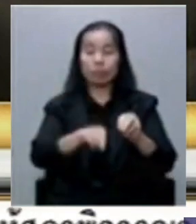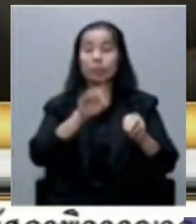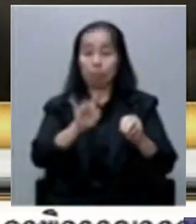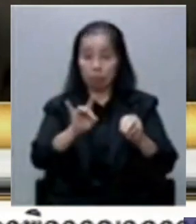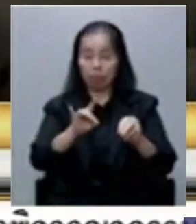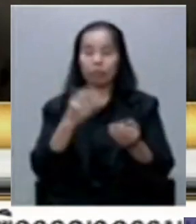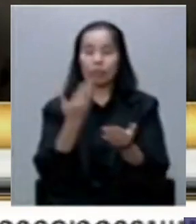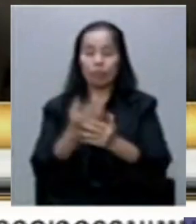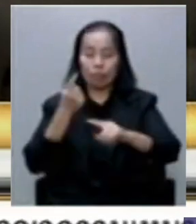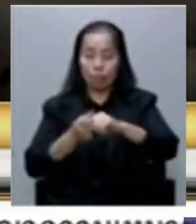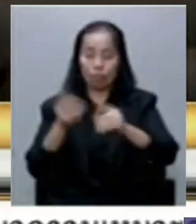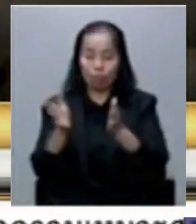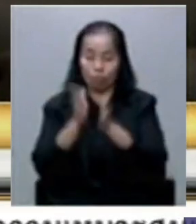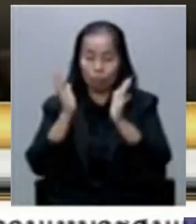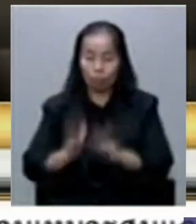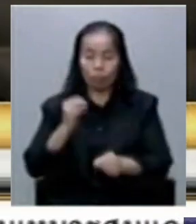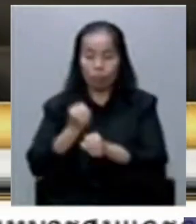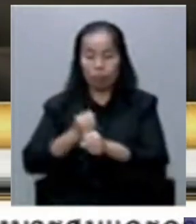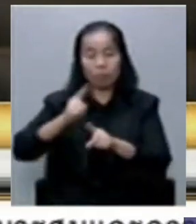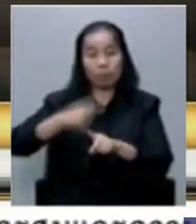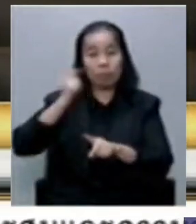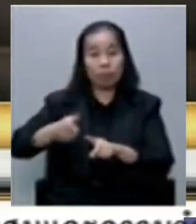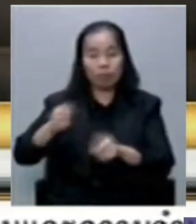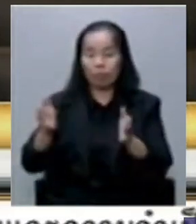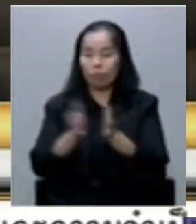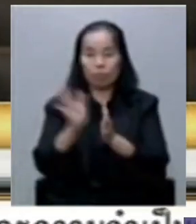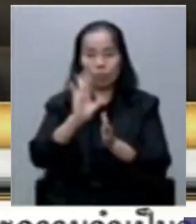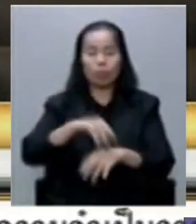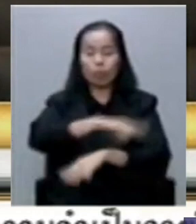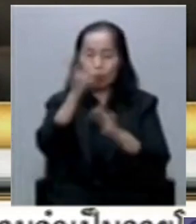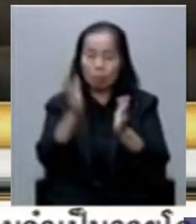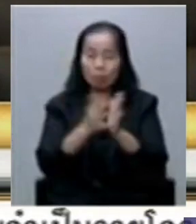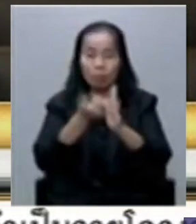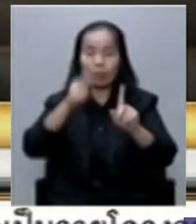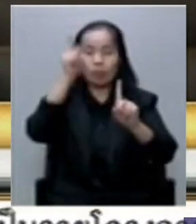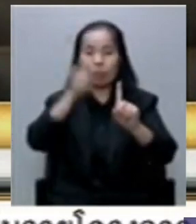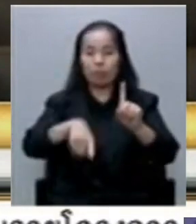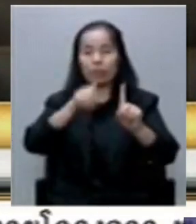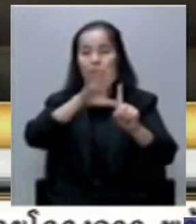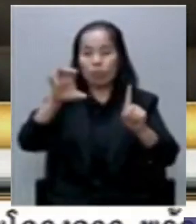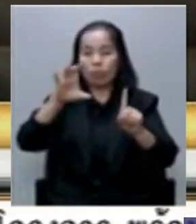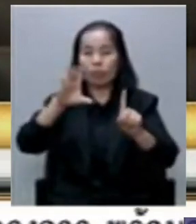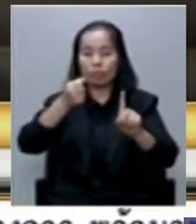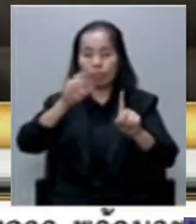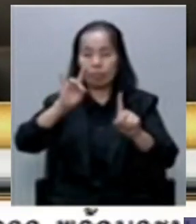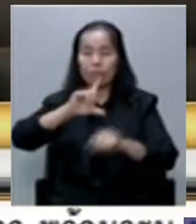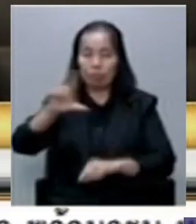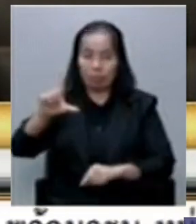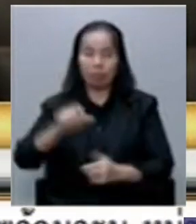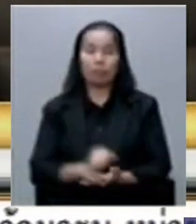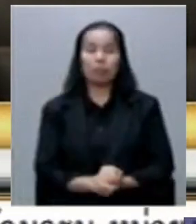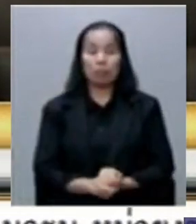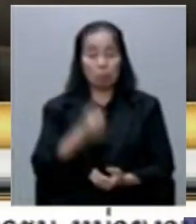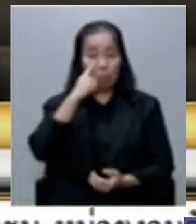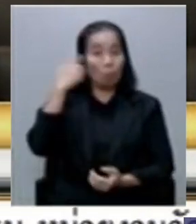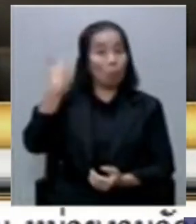บบุคลากรและแผนบูรณาการเนี่ย 1,518 ล้านบาทดูตัวเลขก็จะดูว่าเยอะครับ